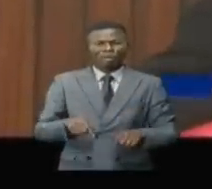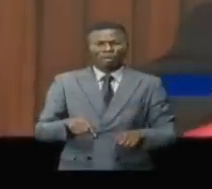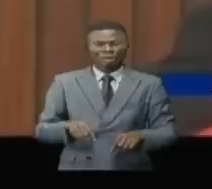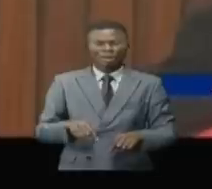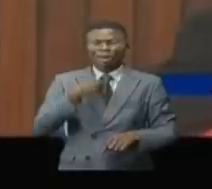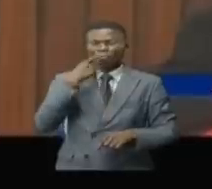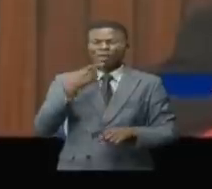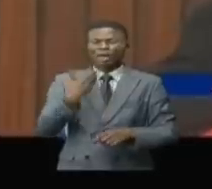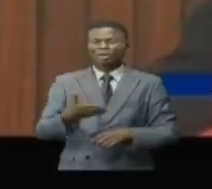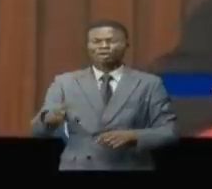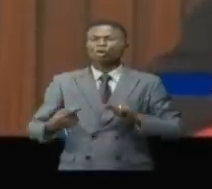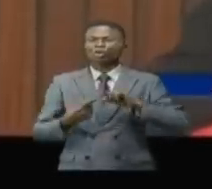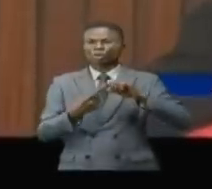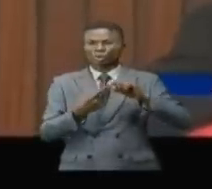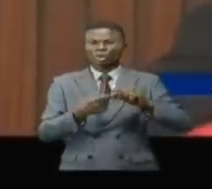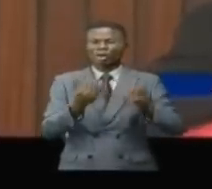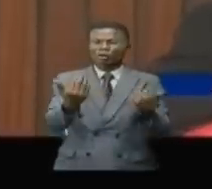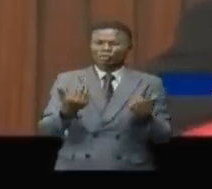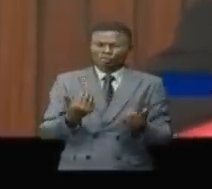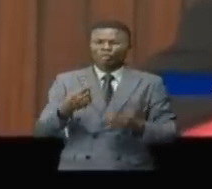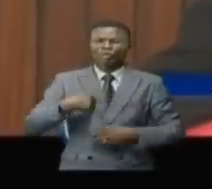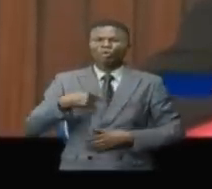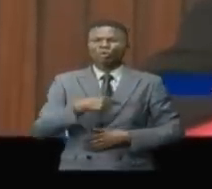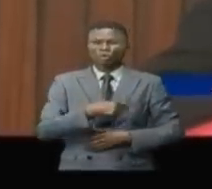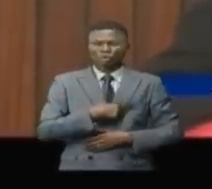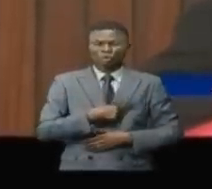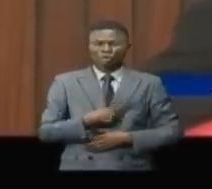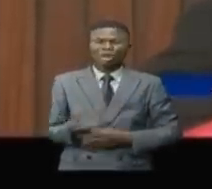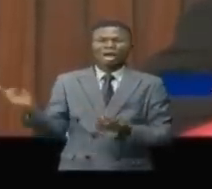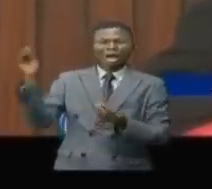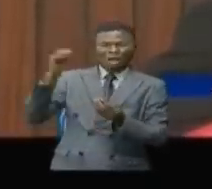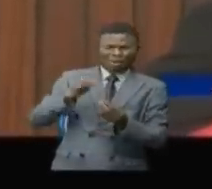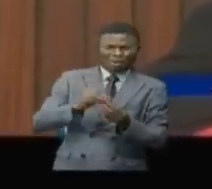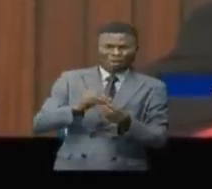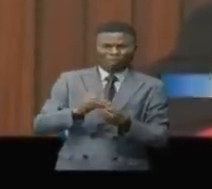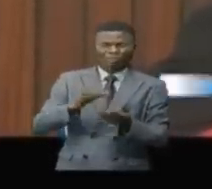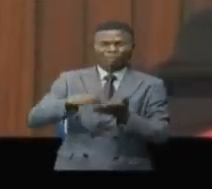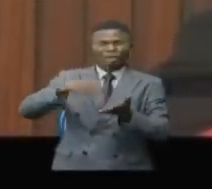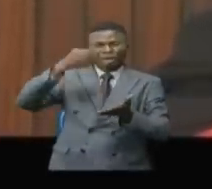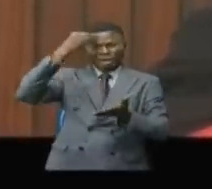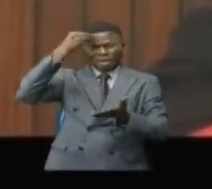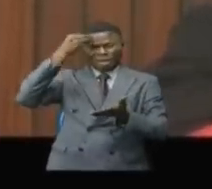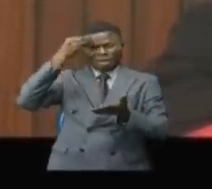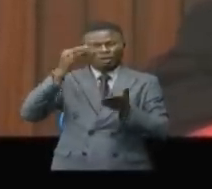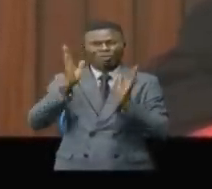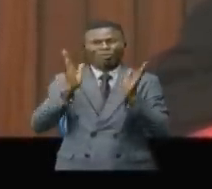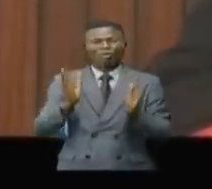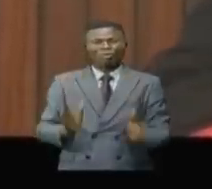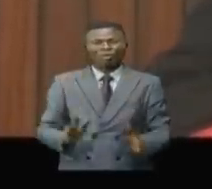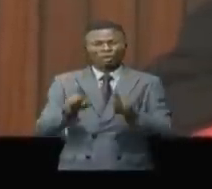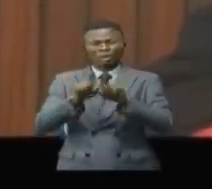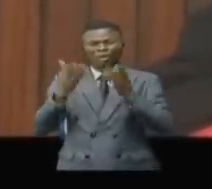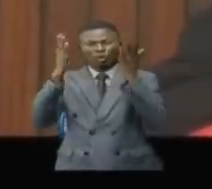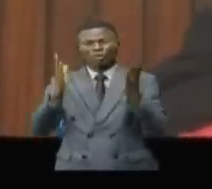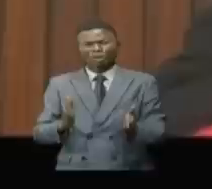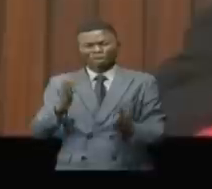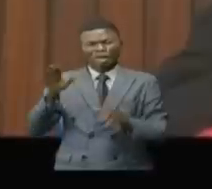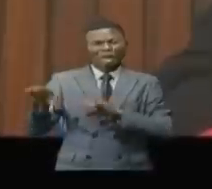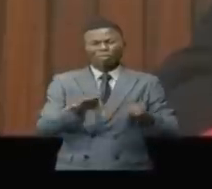particularité. Nous avons voulu associer les élèves et les étudiants pour cette activité,